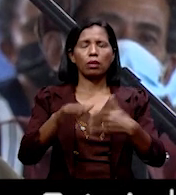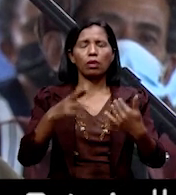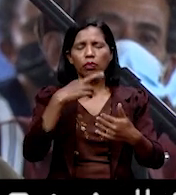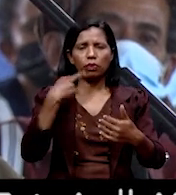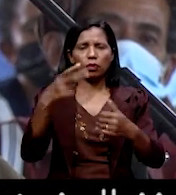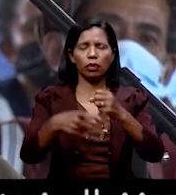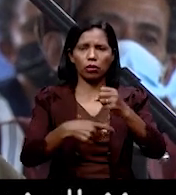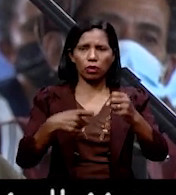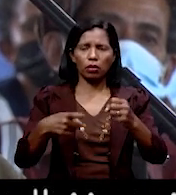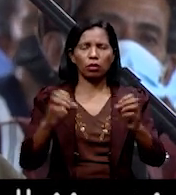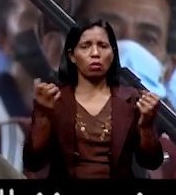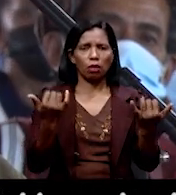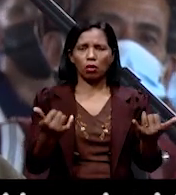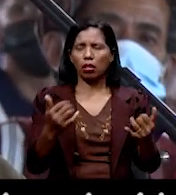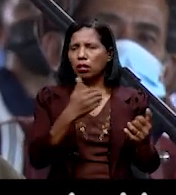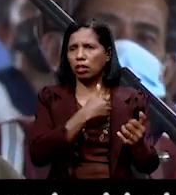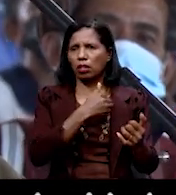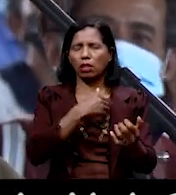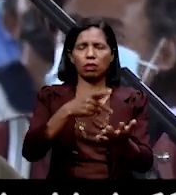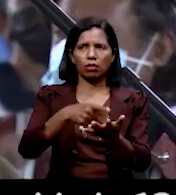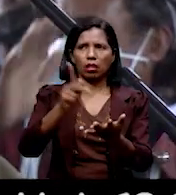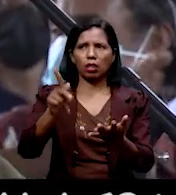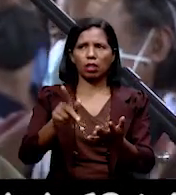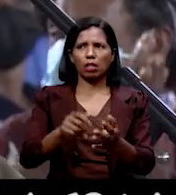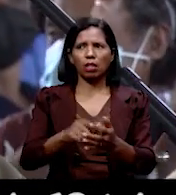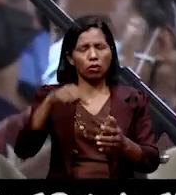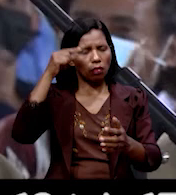la seluni. Ne di jini dadi kuber to wenu be.